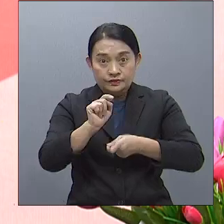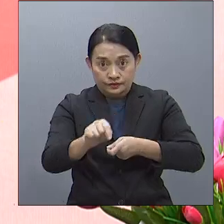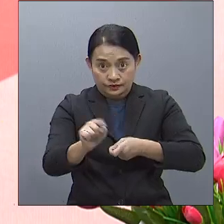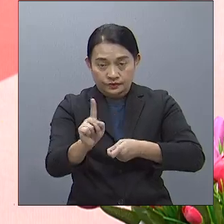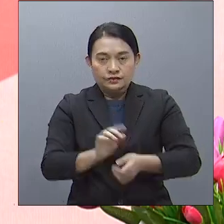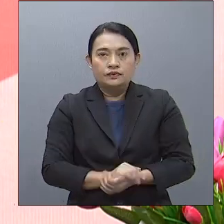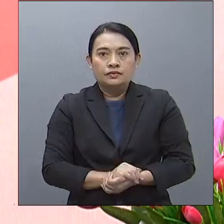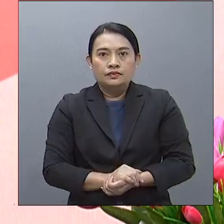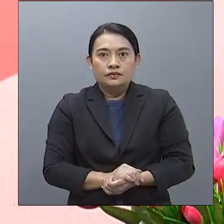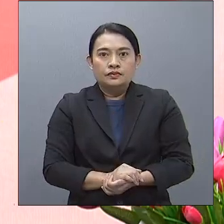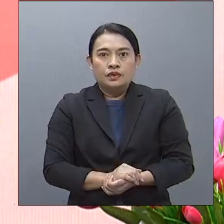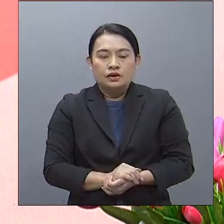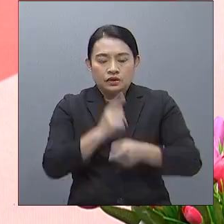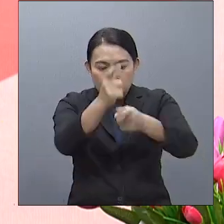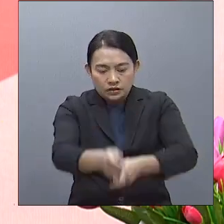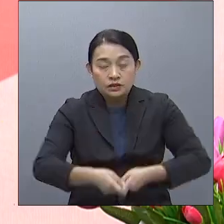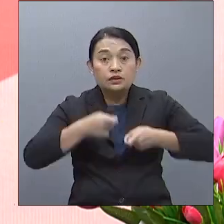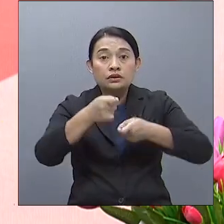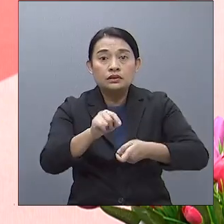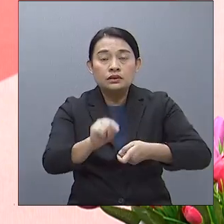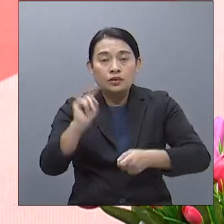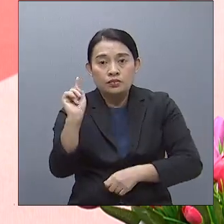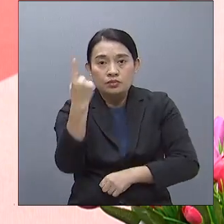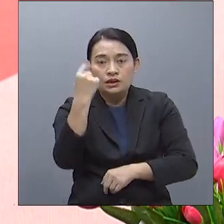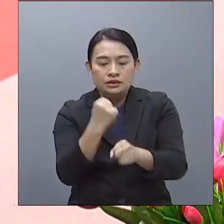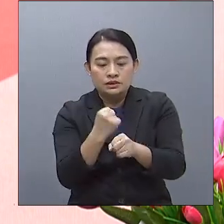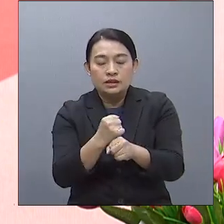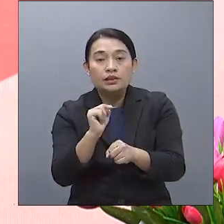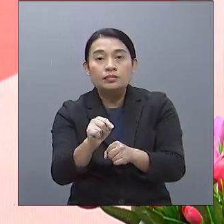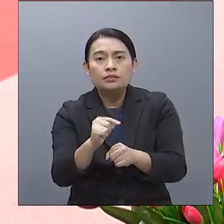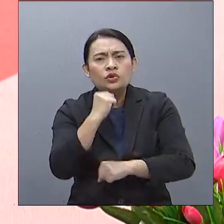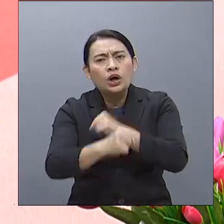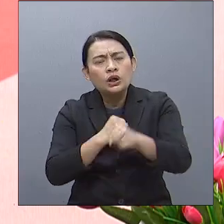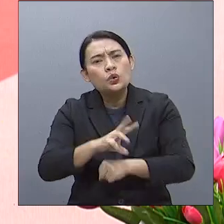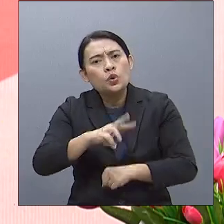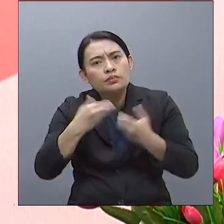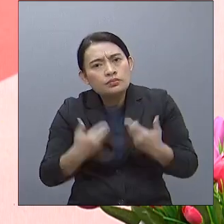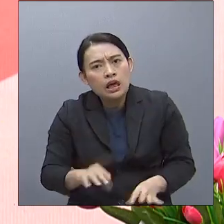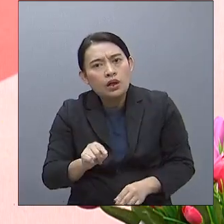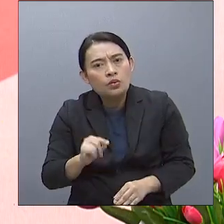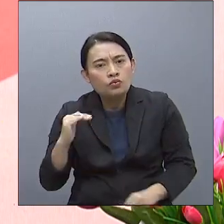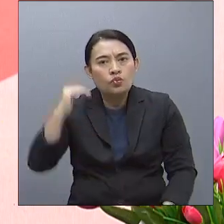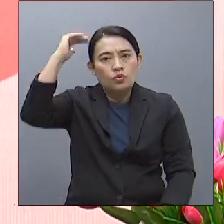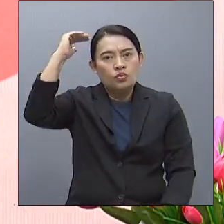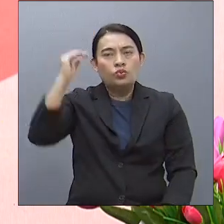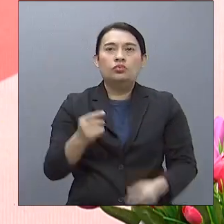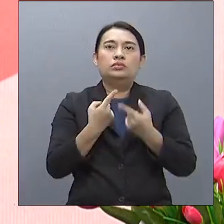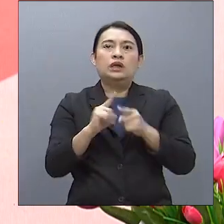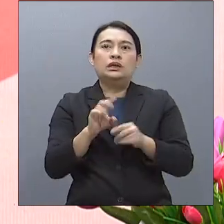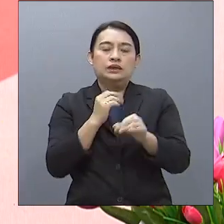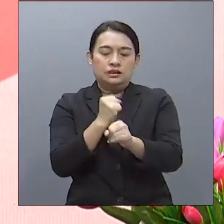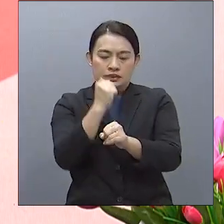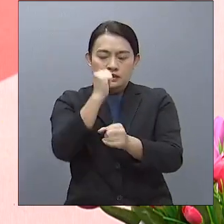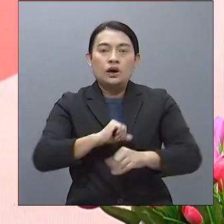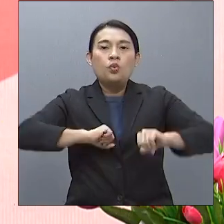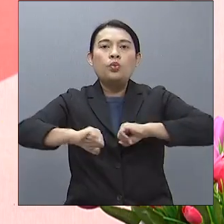นรุ่นใหม่เนี่ยหลายๆคนคิดว่าเอ๊ะพอไปทำสวนทำไร่จะต้องเป็นวัยเกษียณหรือว่าเป็นผู้ใหญ่เท่านั้นแต่จริงๆแล้วเราสามารถทำได้นะครับวั